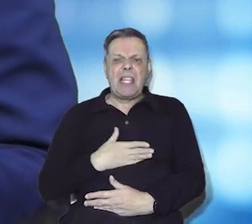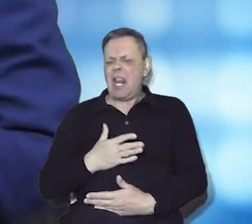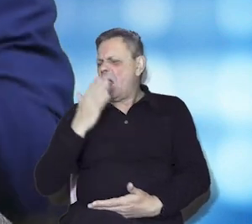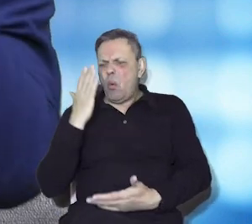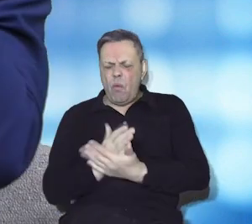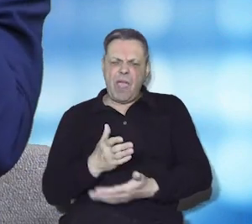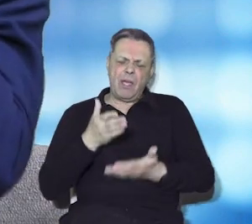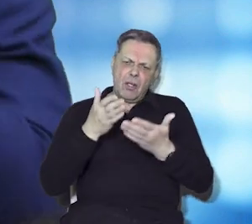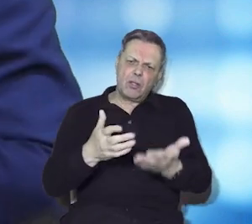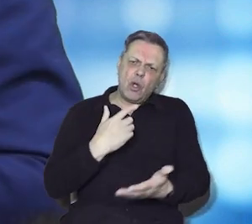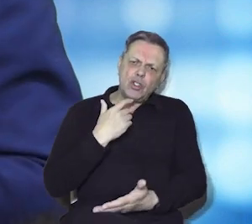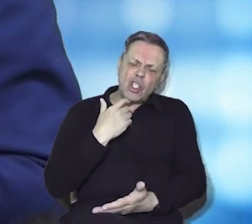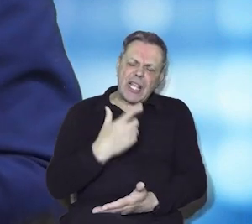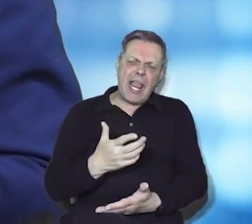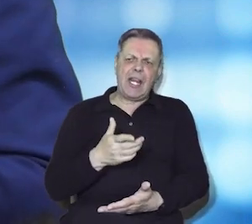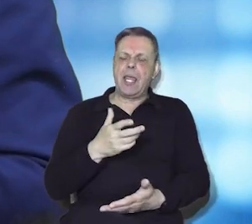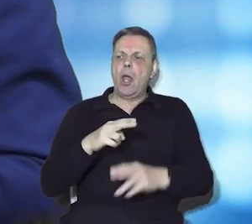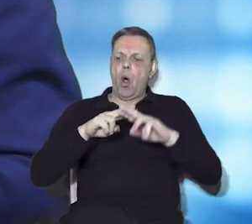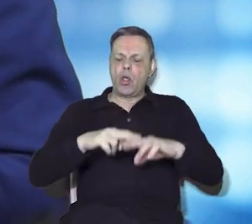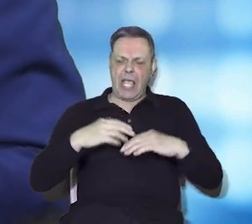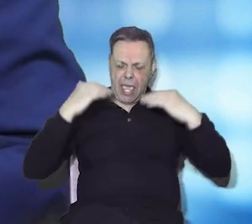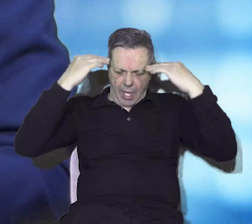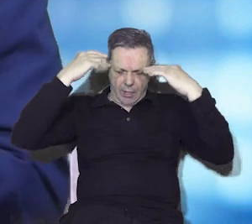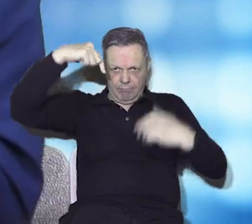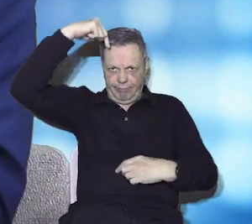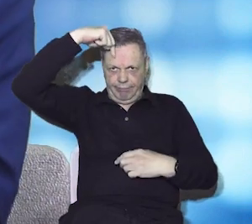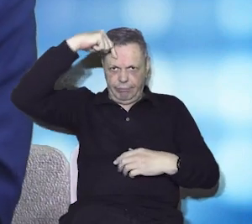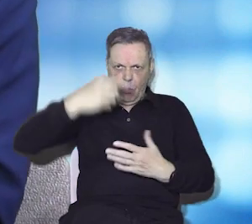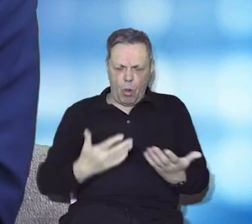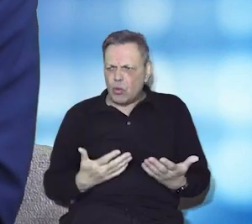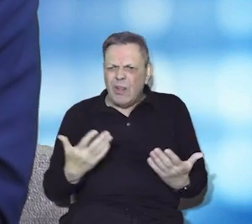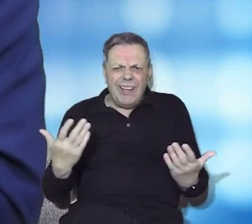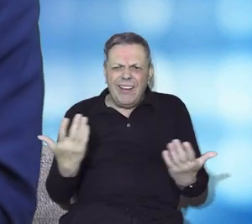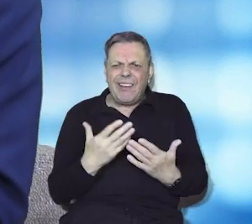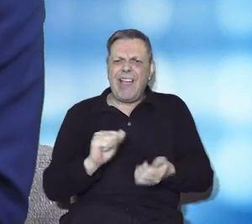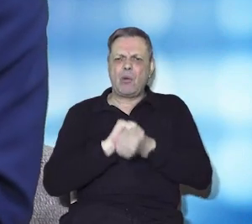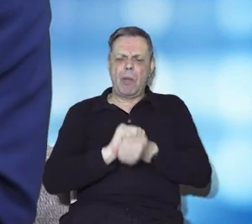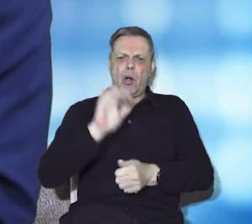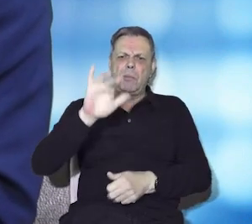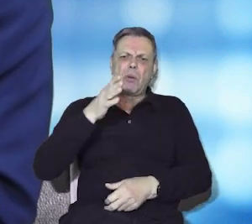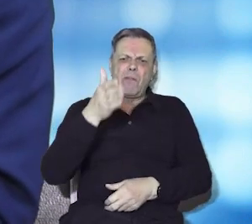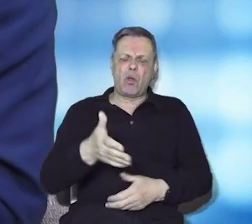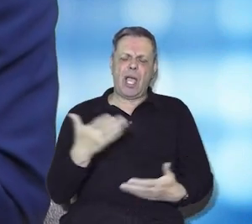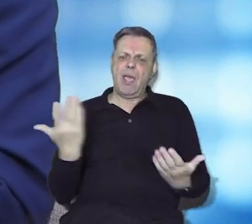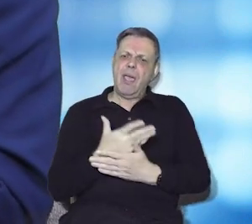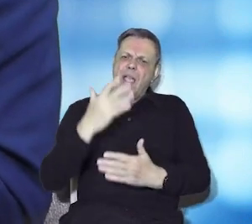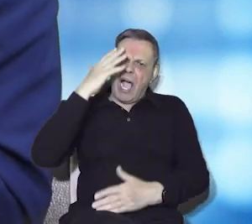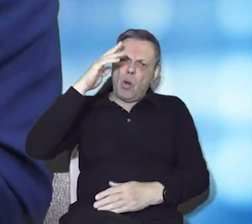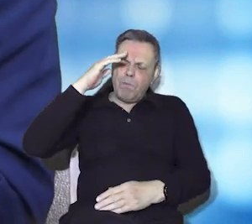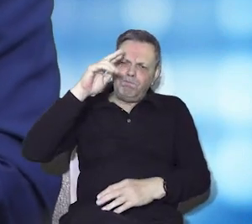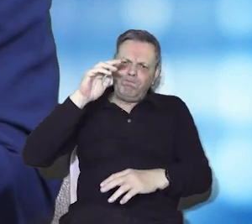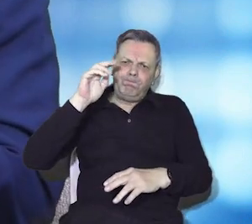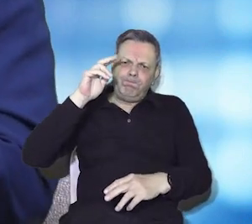si rekao malo prije, ostaje negdje u mozgu. Kako se boriti protiv toga, kako prepoznat? A da